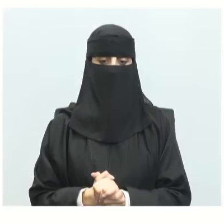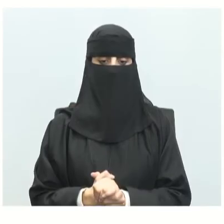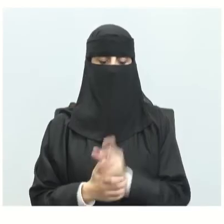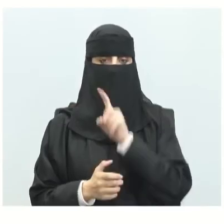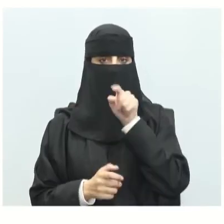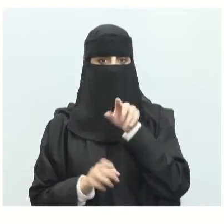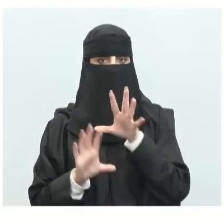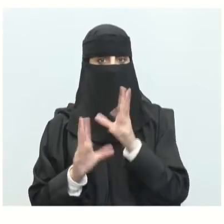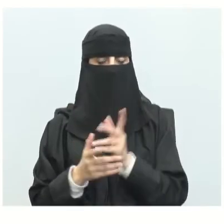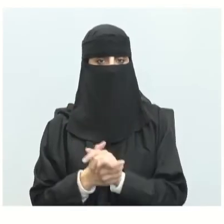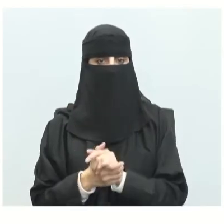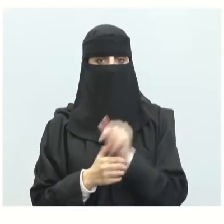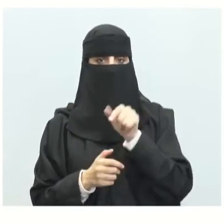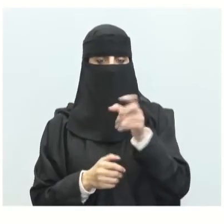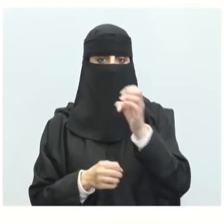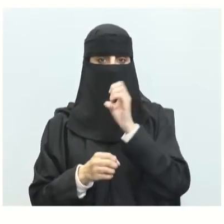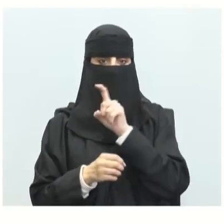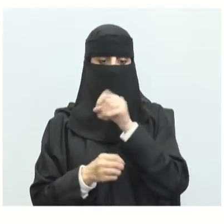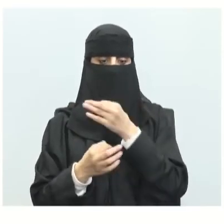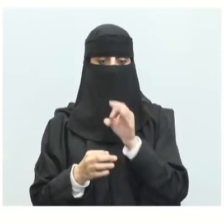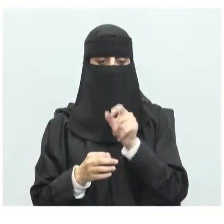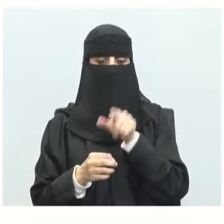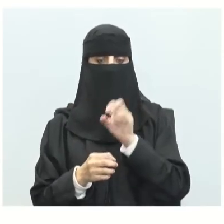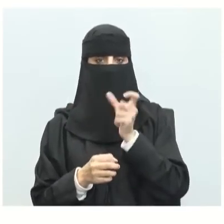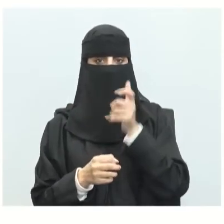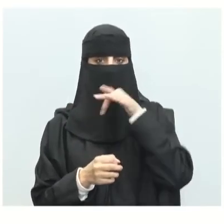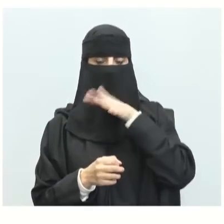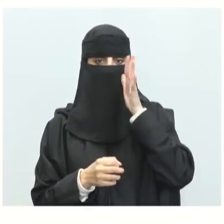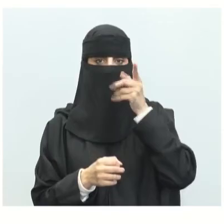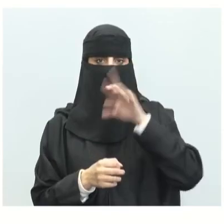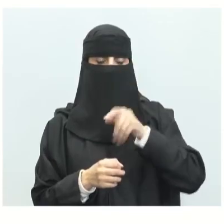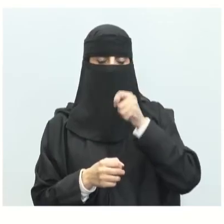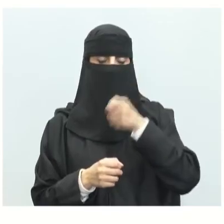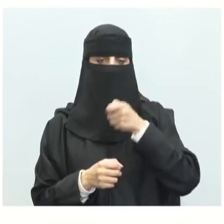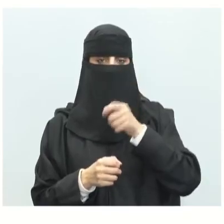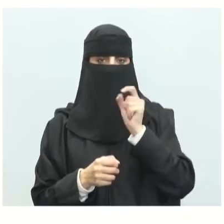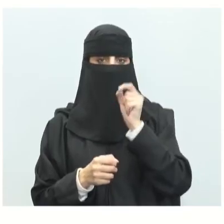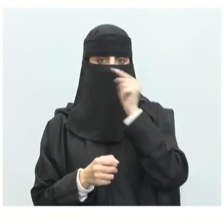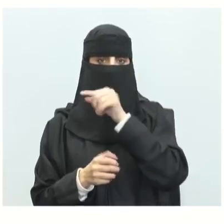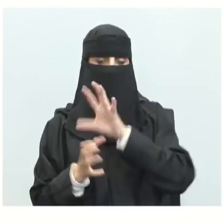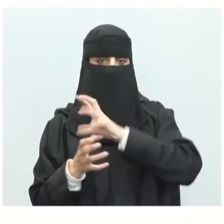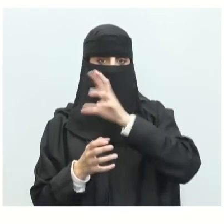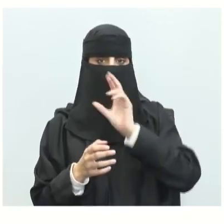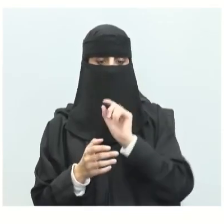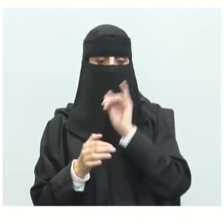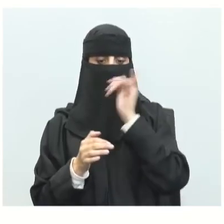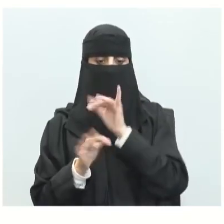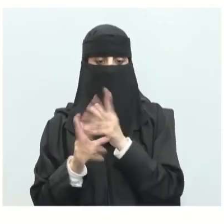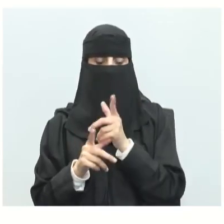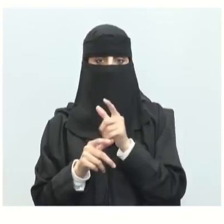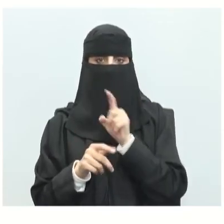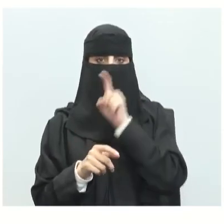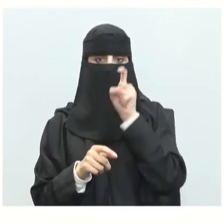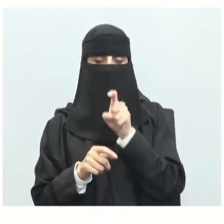ترى ما الذي جرى لمحمد صلى الله عليه وسلم في الغار ومن